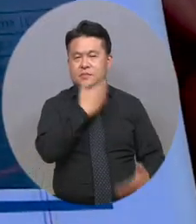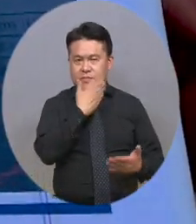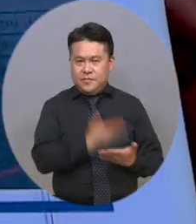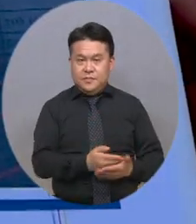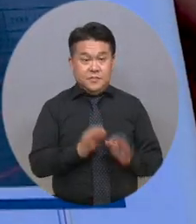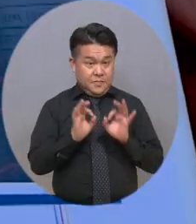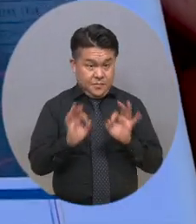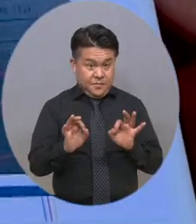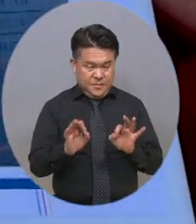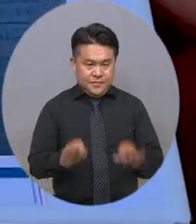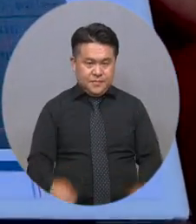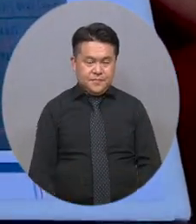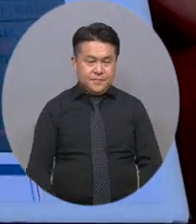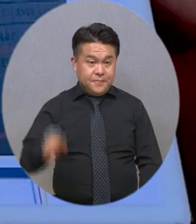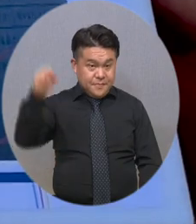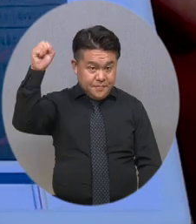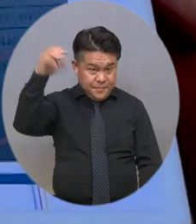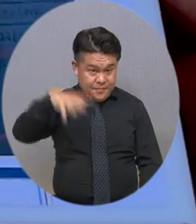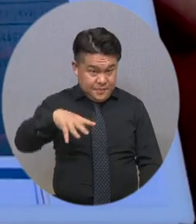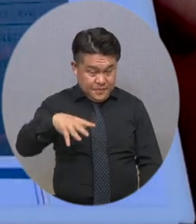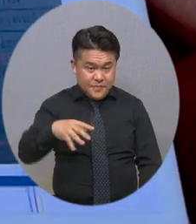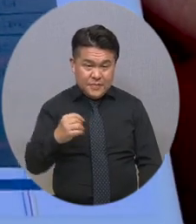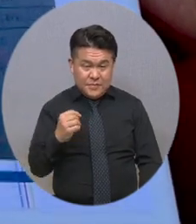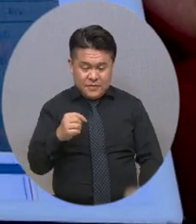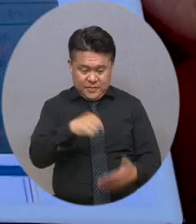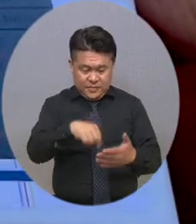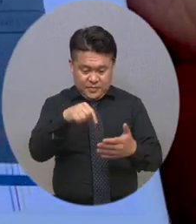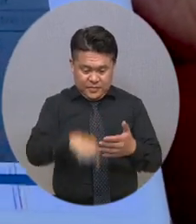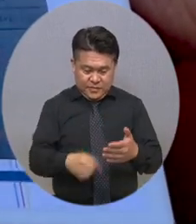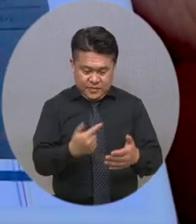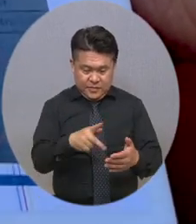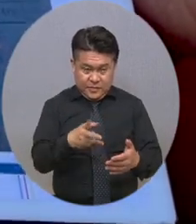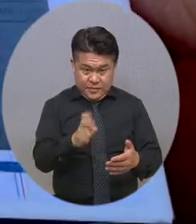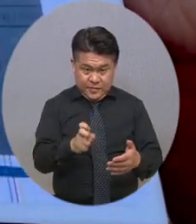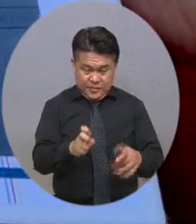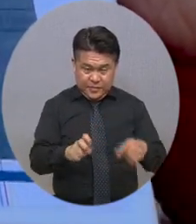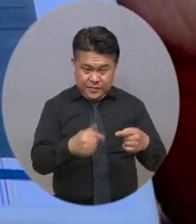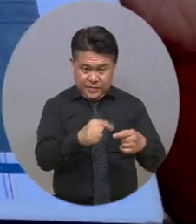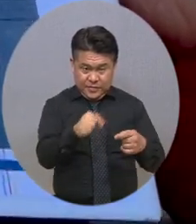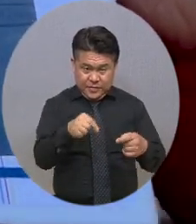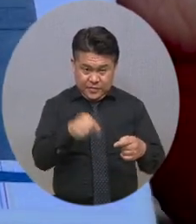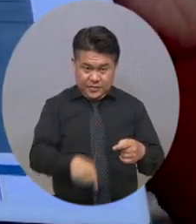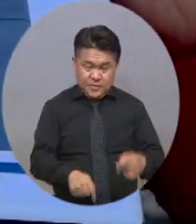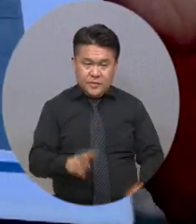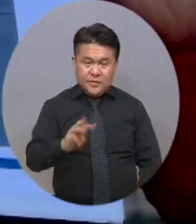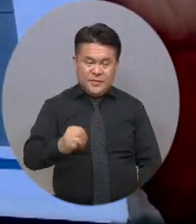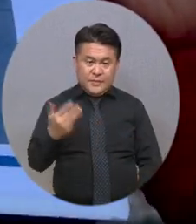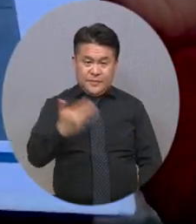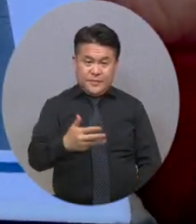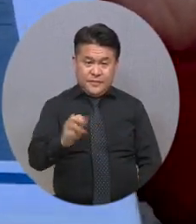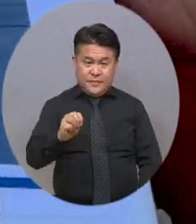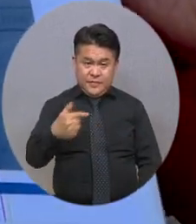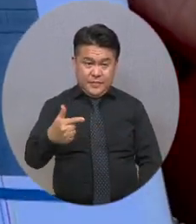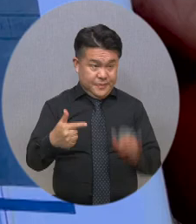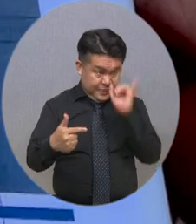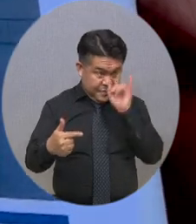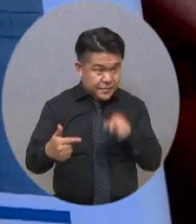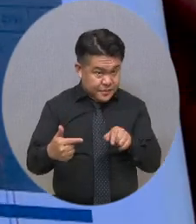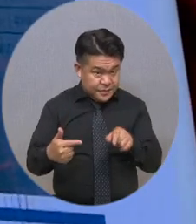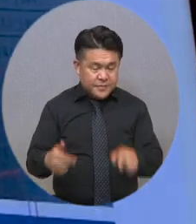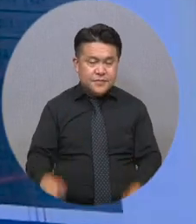나트륨 보시면은 천일염은 나트륨 함량이 100mg, 100g당 38,000mg이 들었어요.